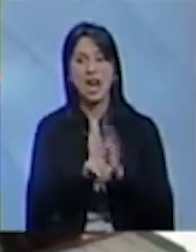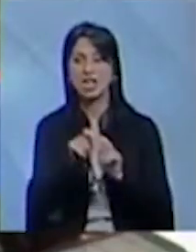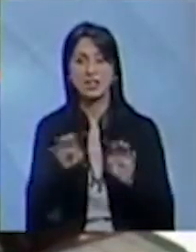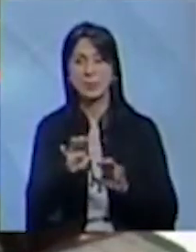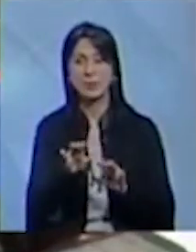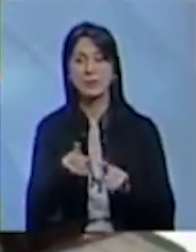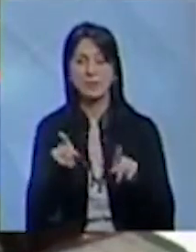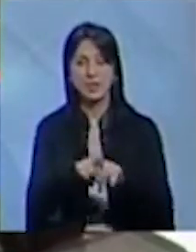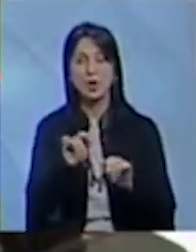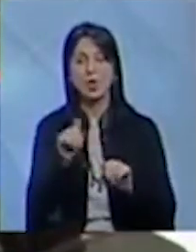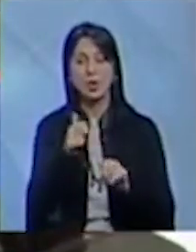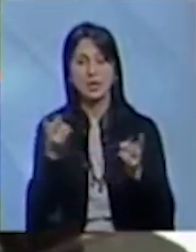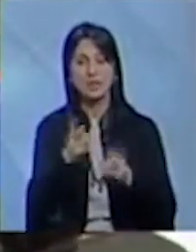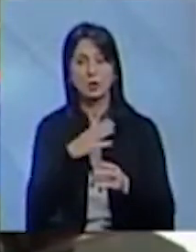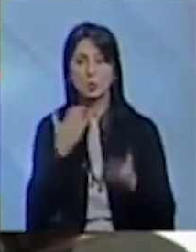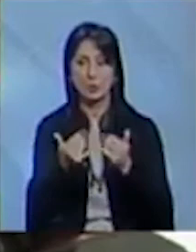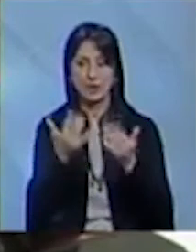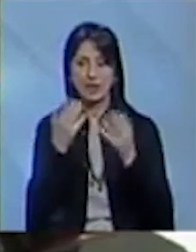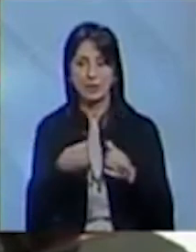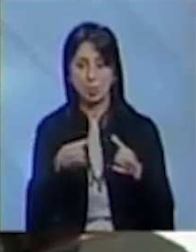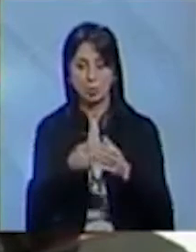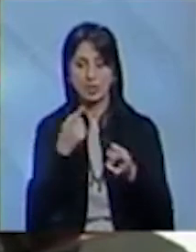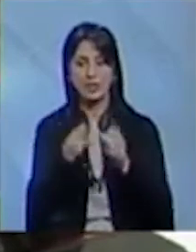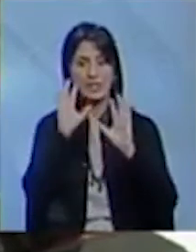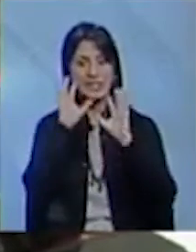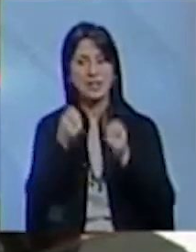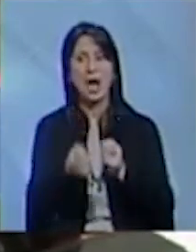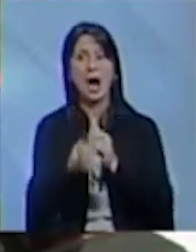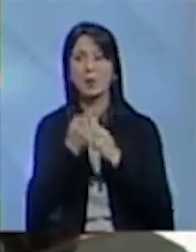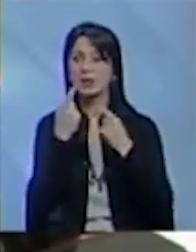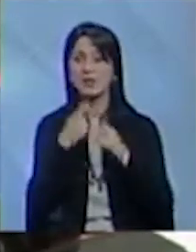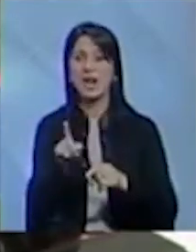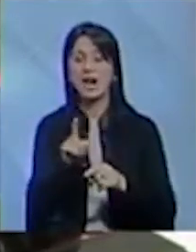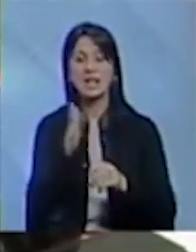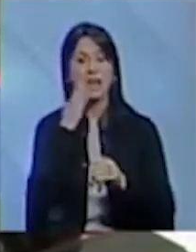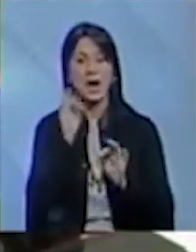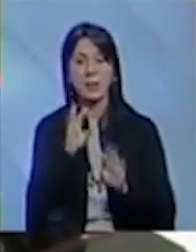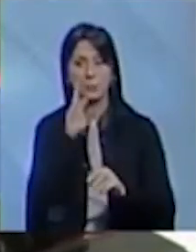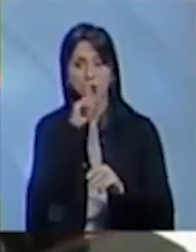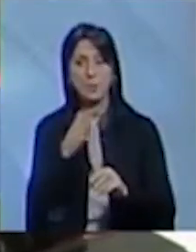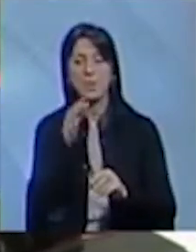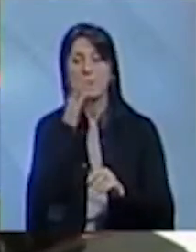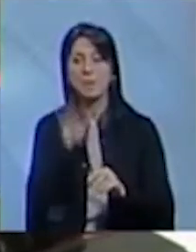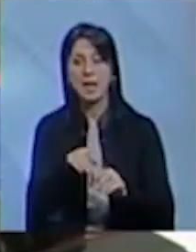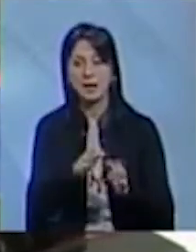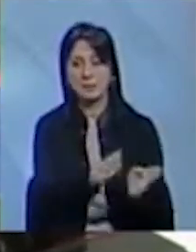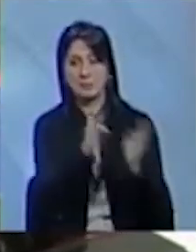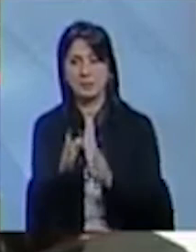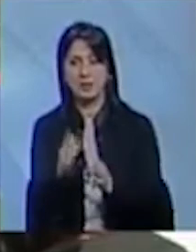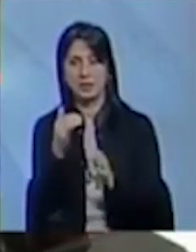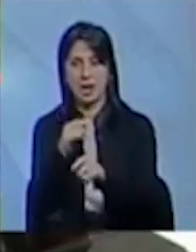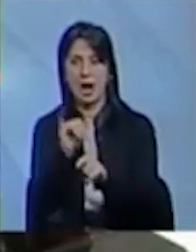შეხვენით ისეთ როგორც საჭირო იყო, თუმცა დღევანდელი გუნდზე განსხვავებით სერიოზული ამოცანა მიქონა სხვა, რაც არ ამართლებს ამ შეცდომას. მერე გადალაგდით აქ